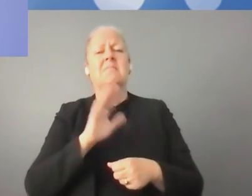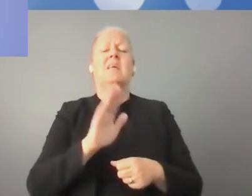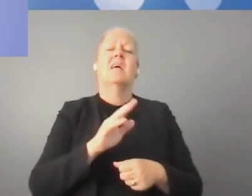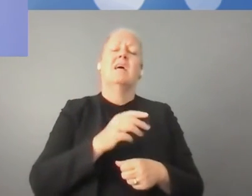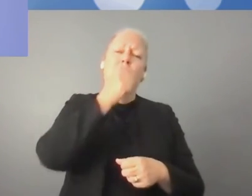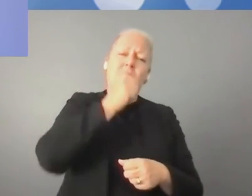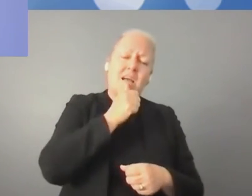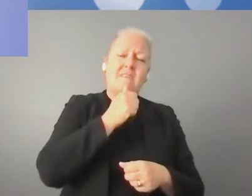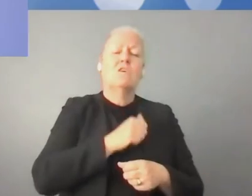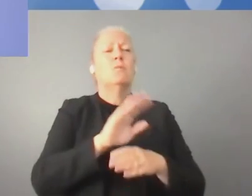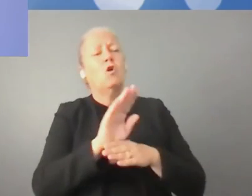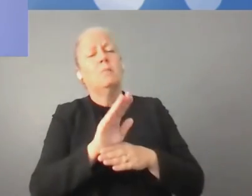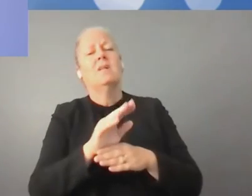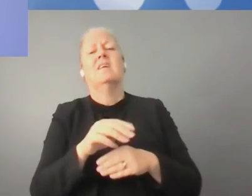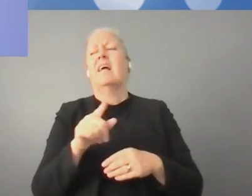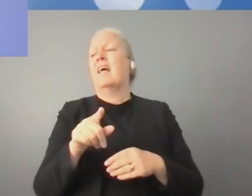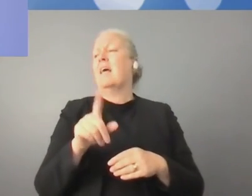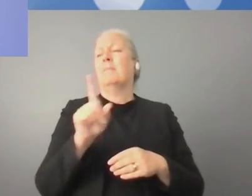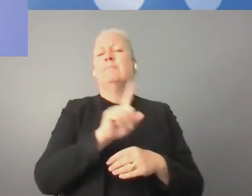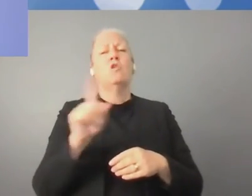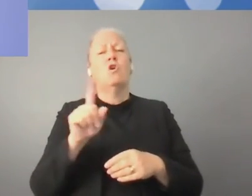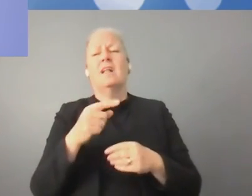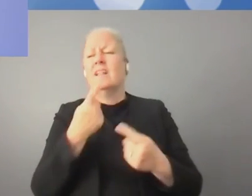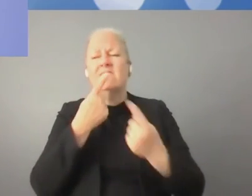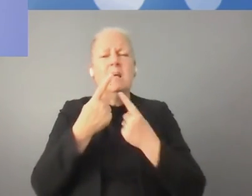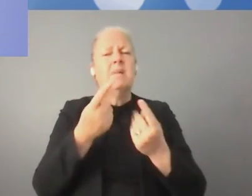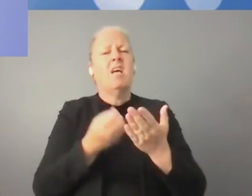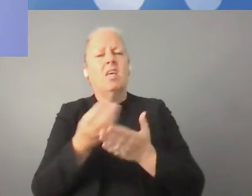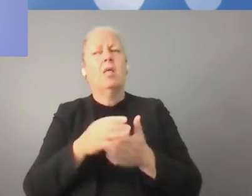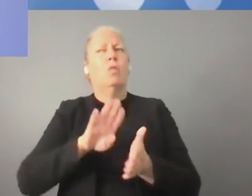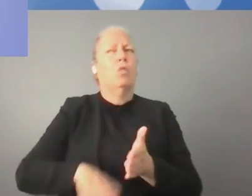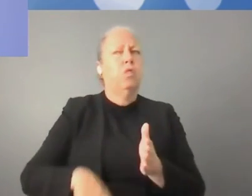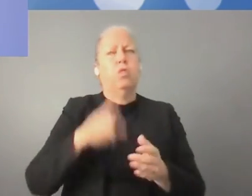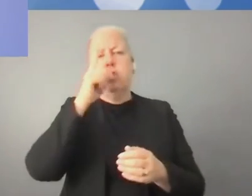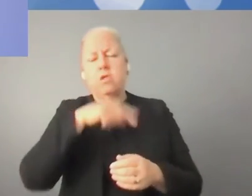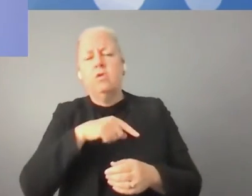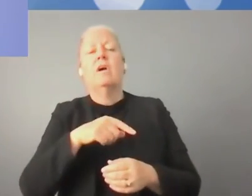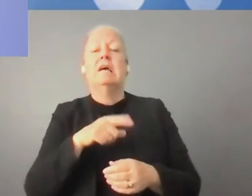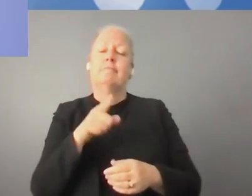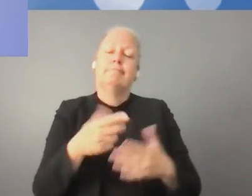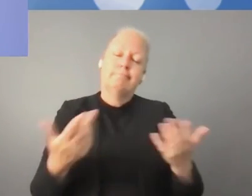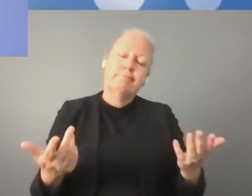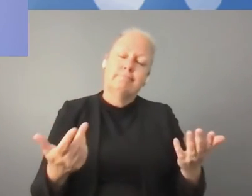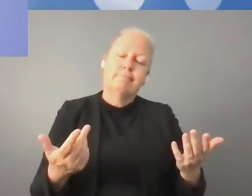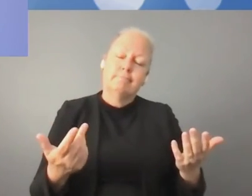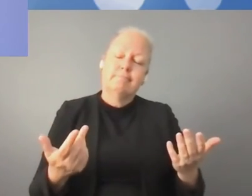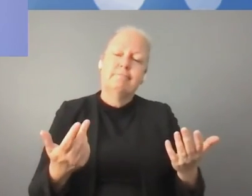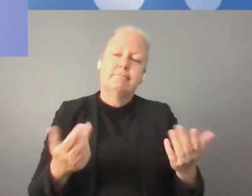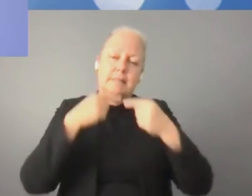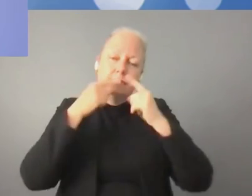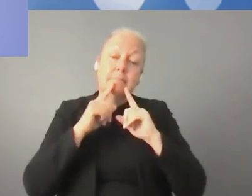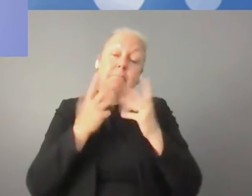правам человека в цифровом пространстве, а не только офлайн. Мы хотим бороться с дезинформацией,